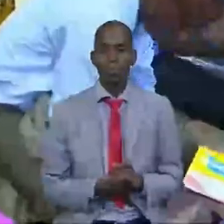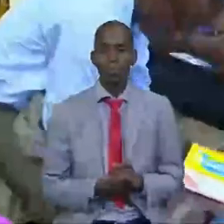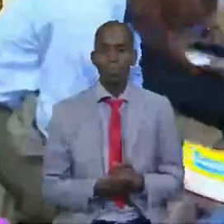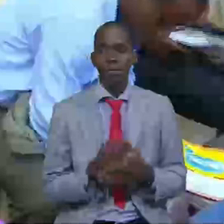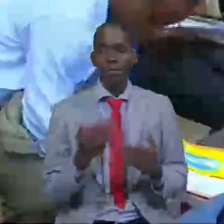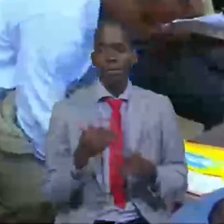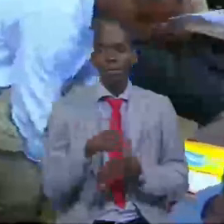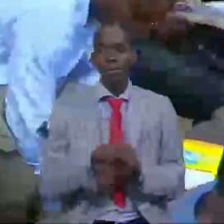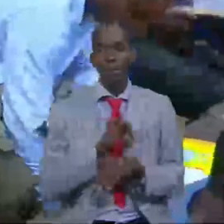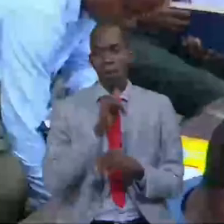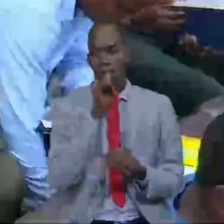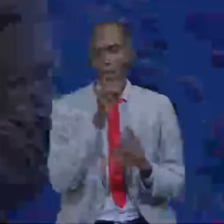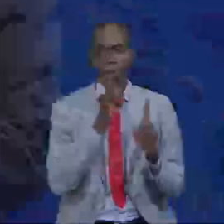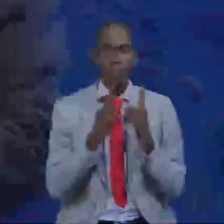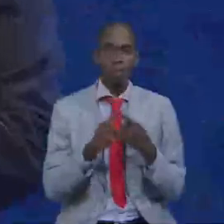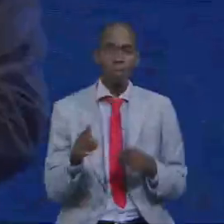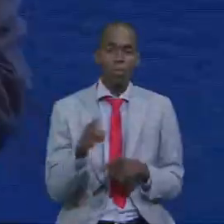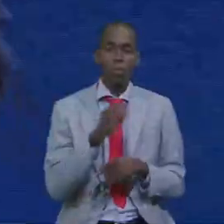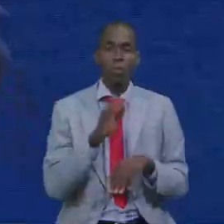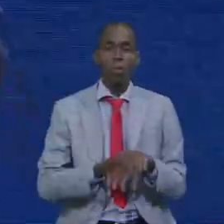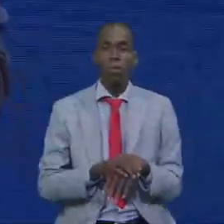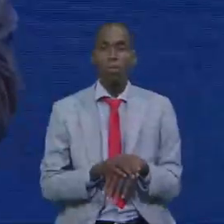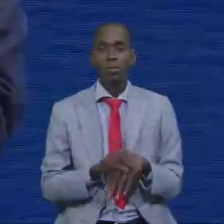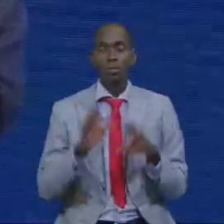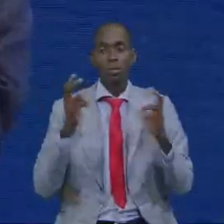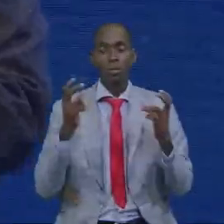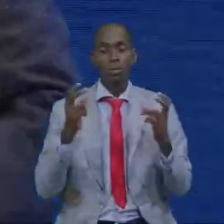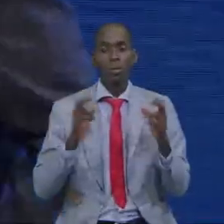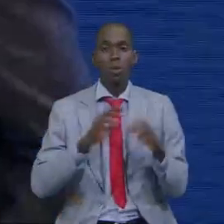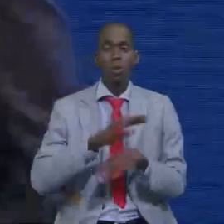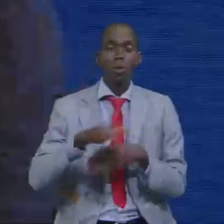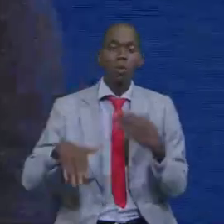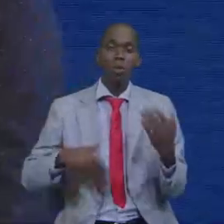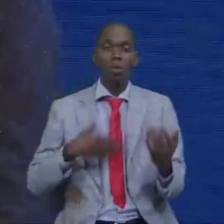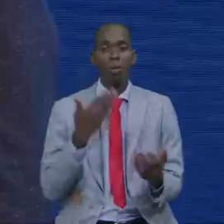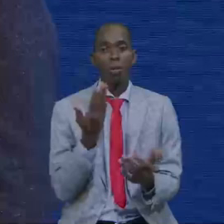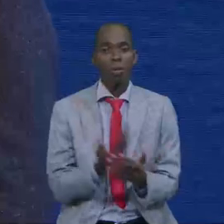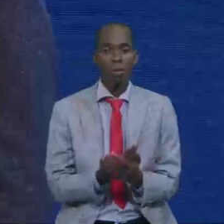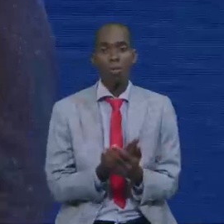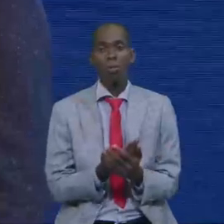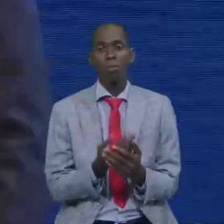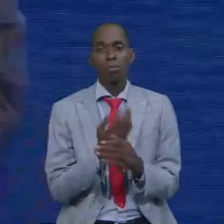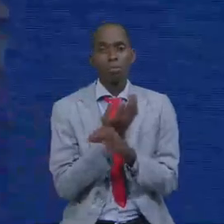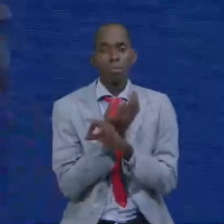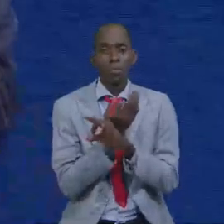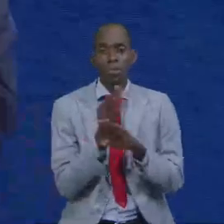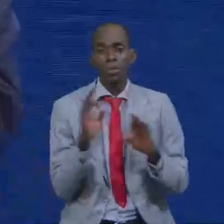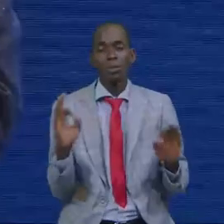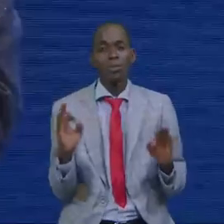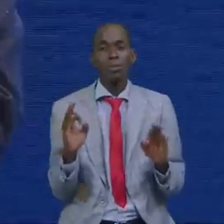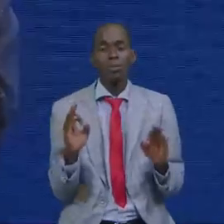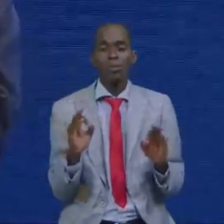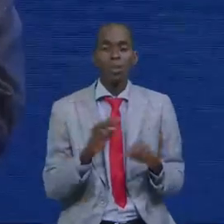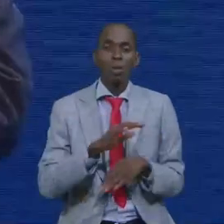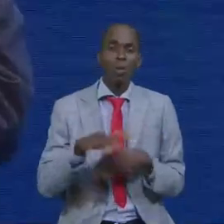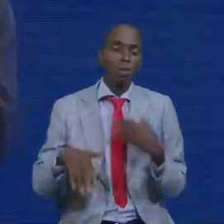vous parler du message intitulé « L'émancipation complète ». L'émancipation complète